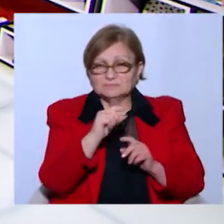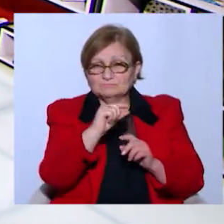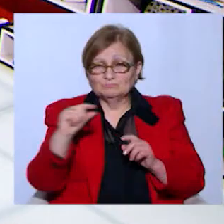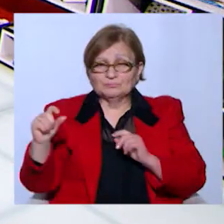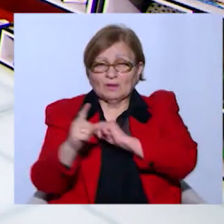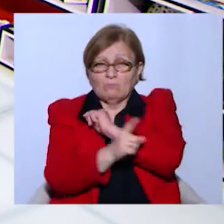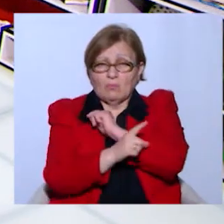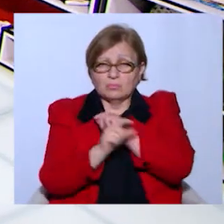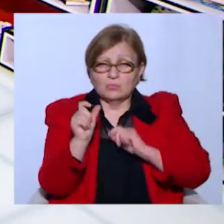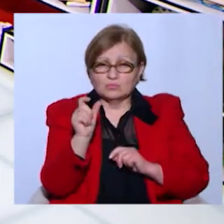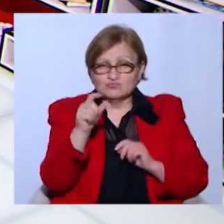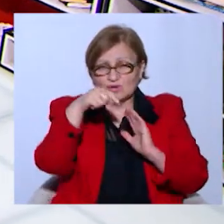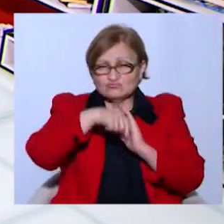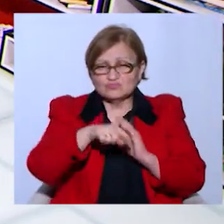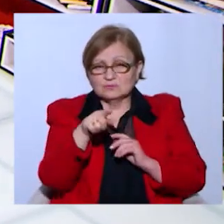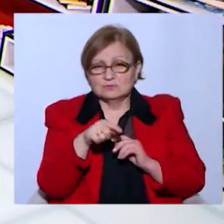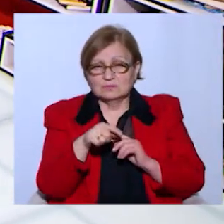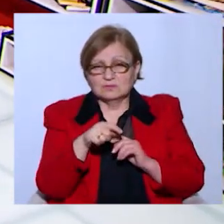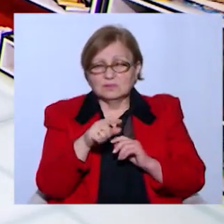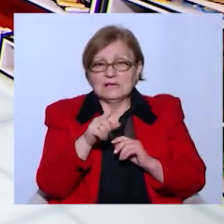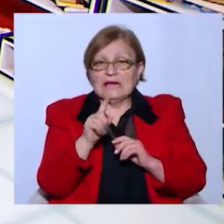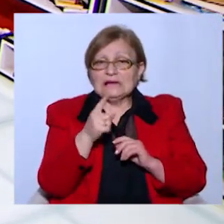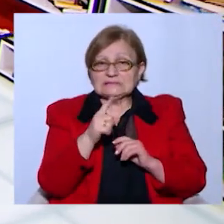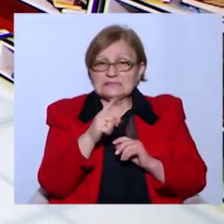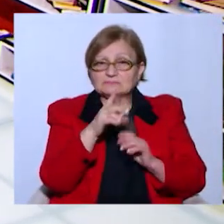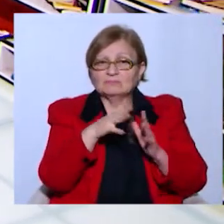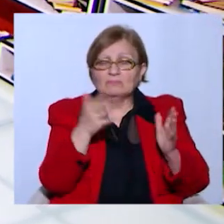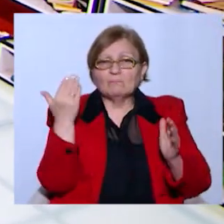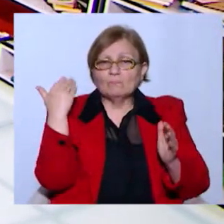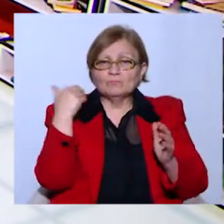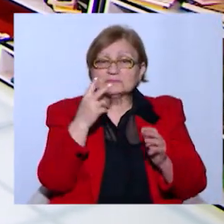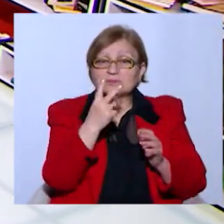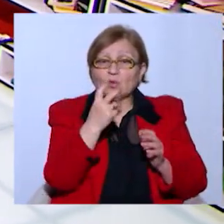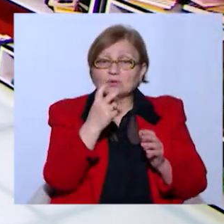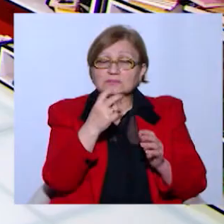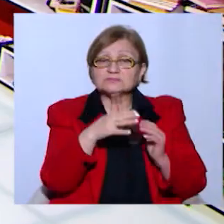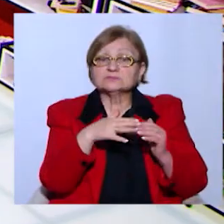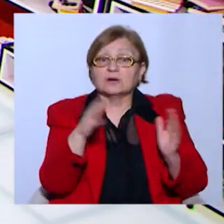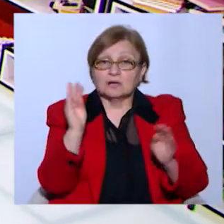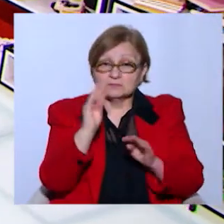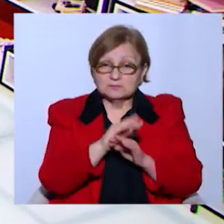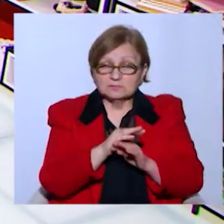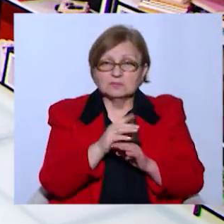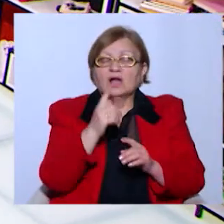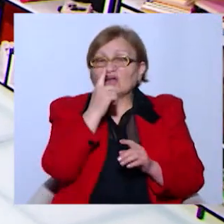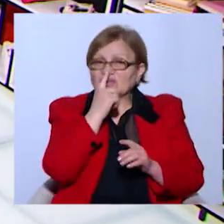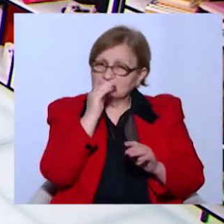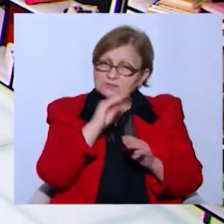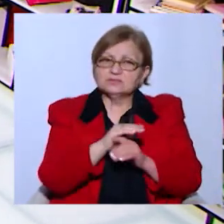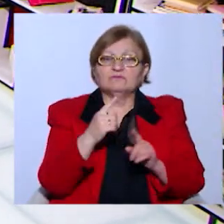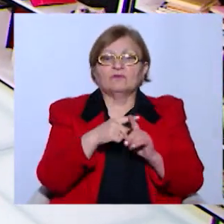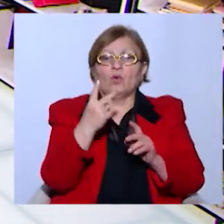სტრიქონის ბოლო უჯრას, რადგან ნაზრდი მანამდე 200-ით გაიზარდა, ისე 200-ით უნდა გაიზარდოს